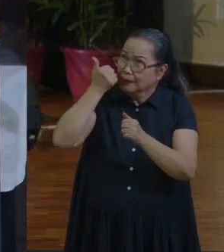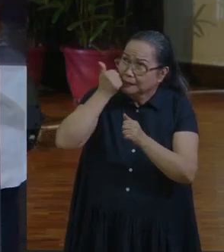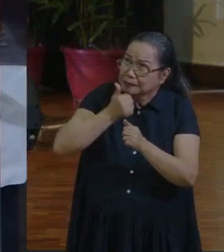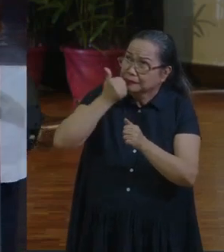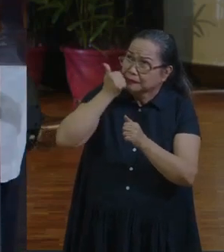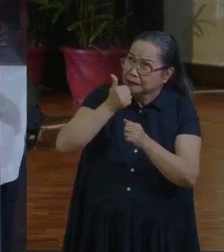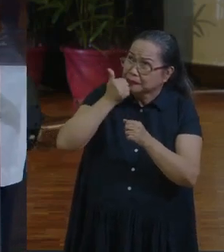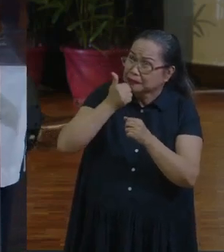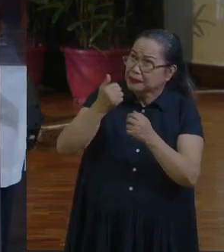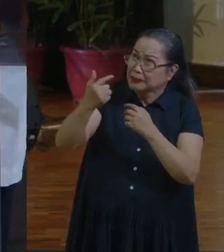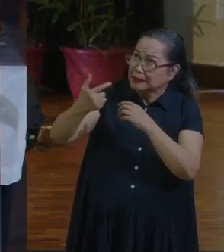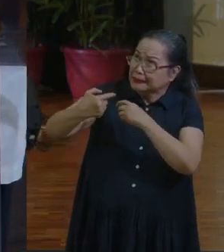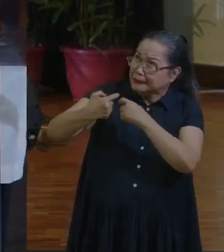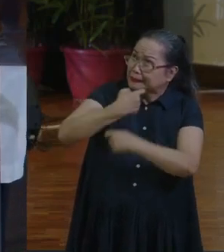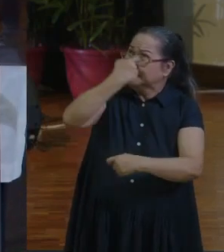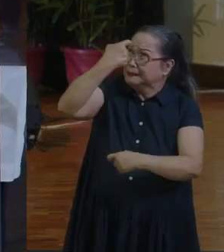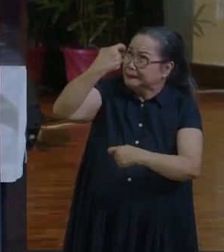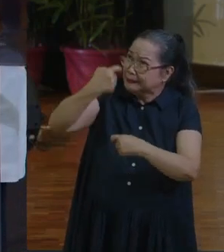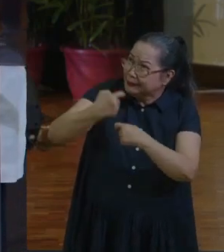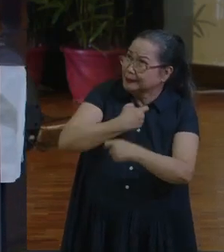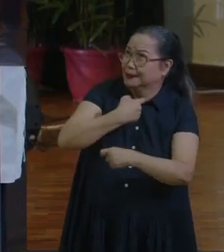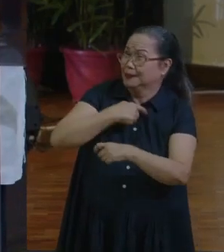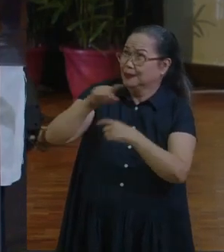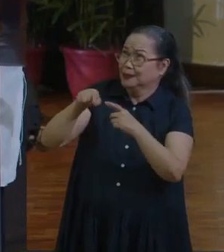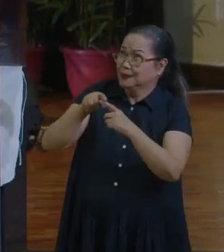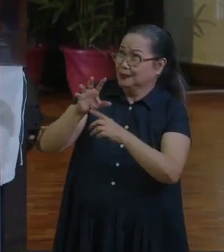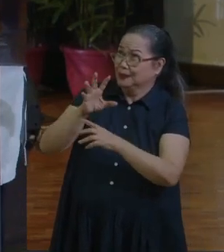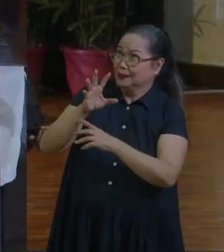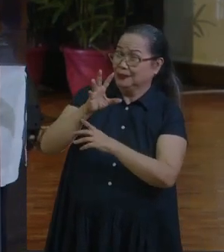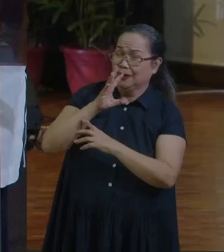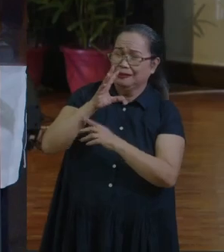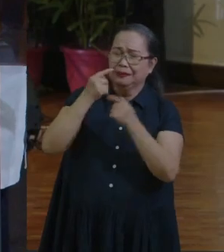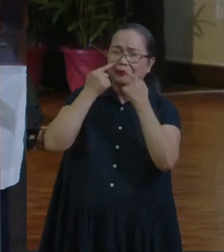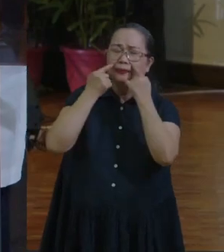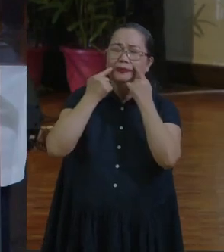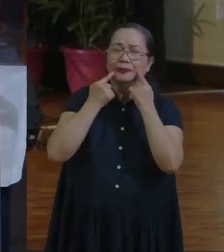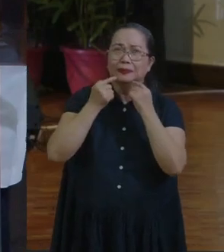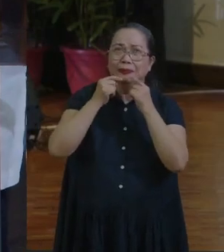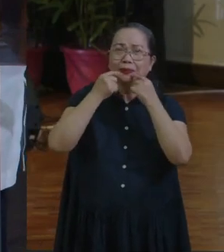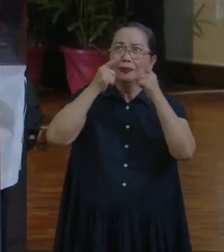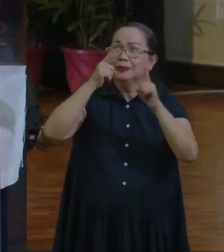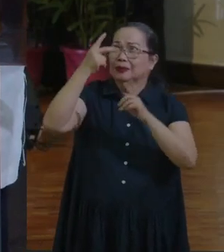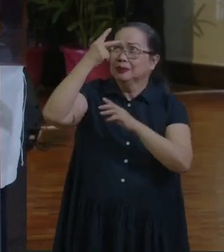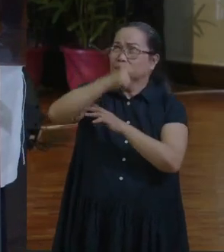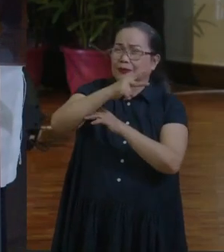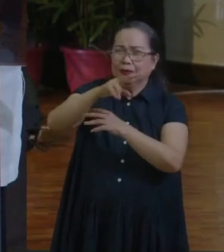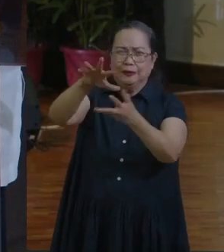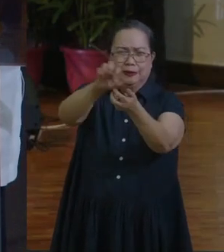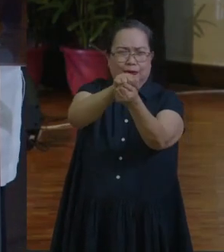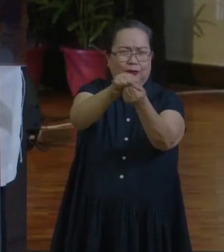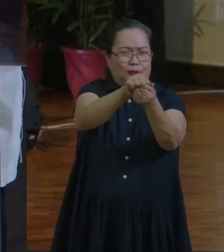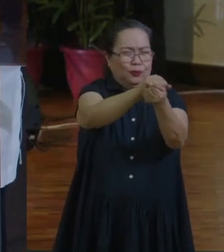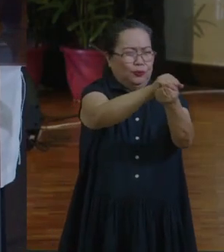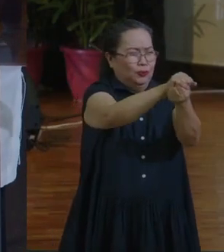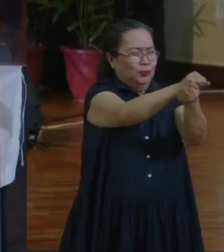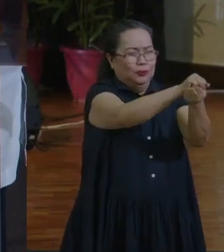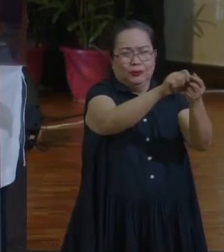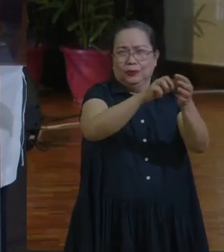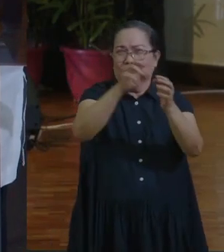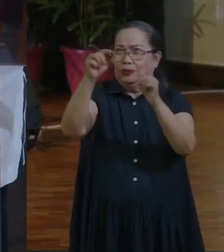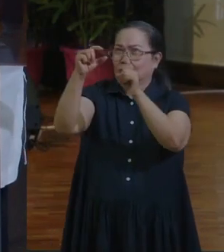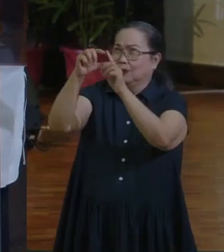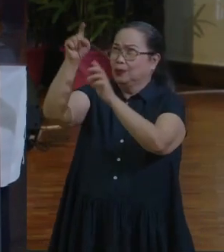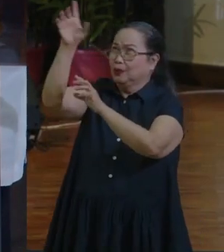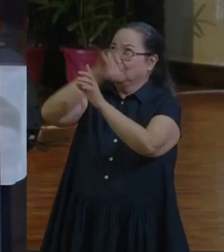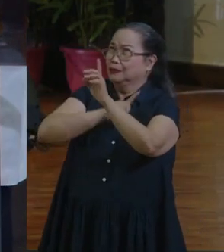Everyone mocks me. For whenever I speak, I cry out, I shout violence and destruction. For the word of the Lord